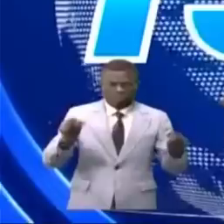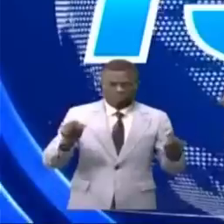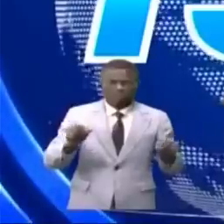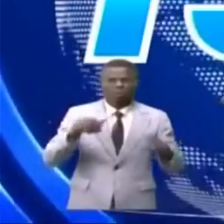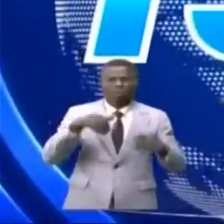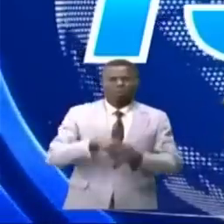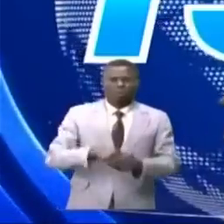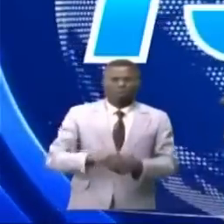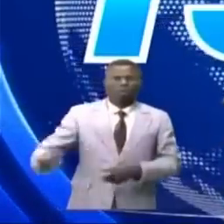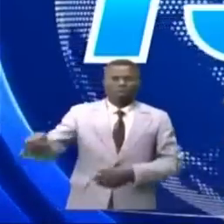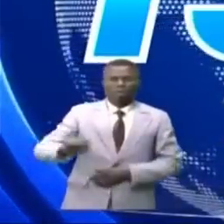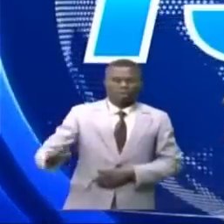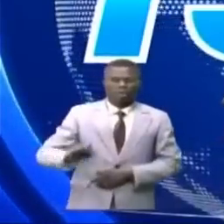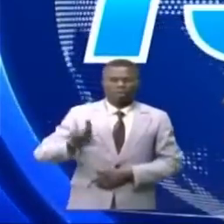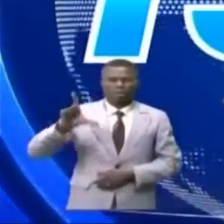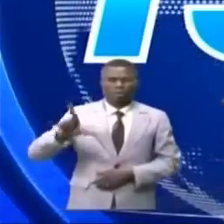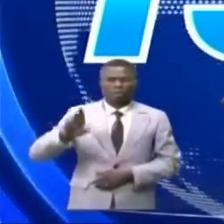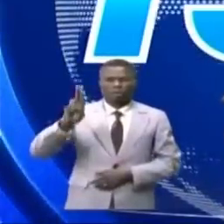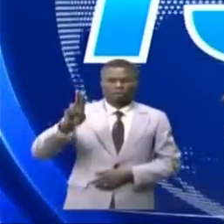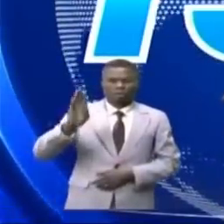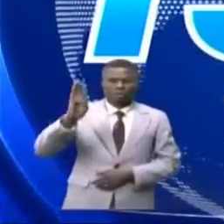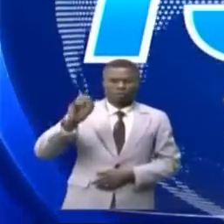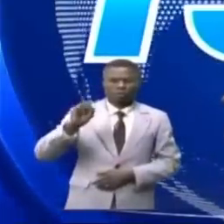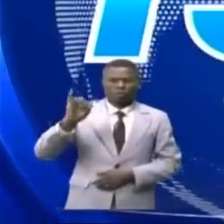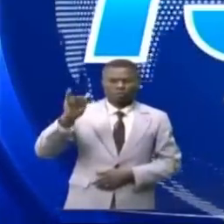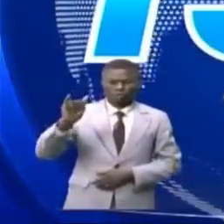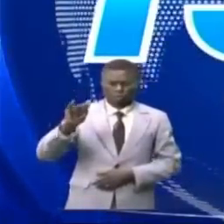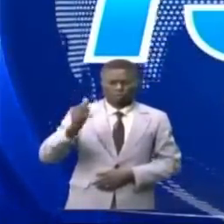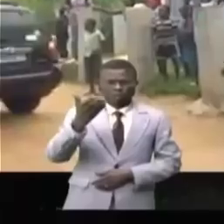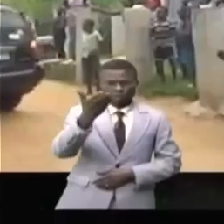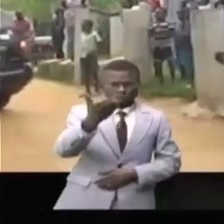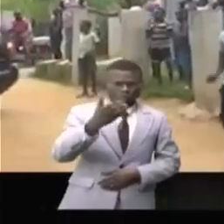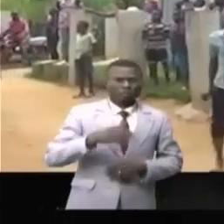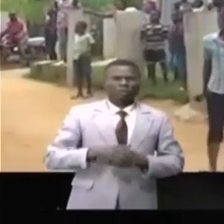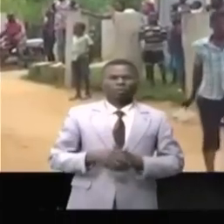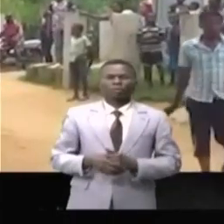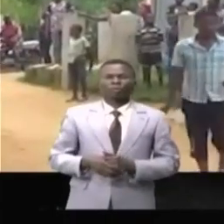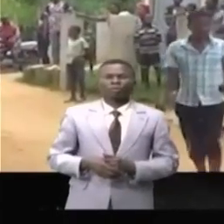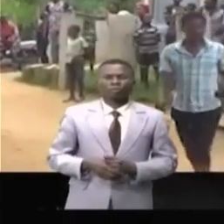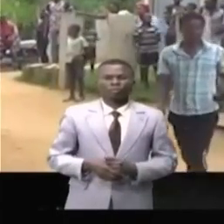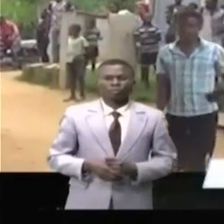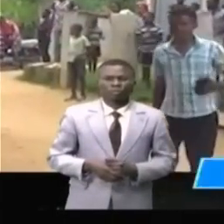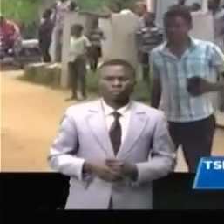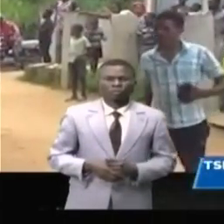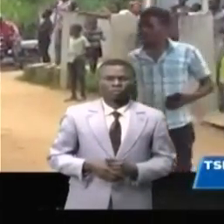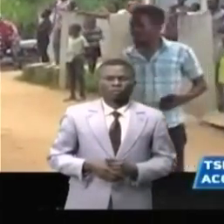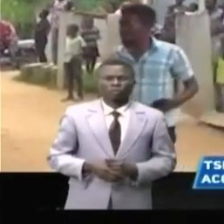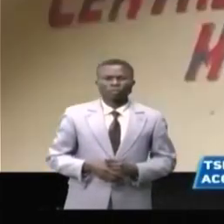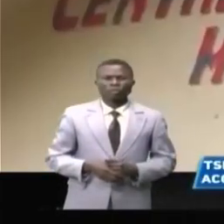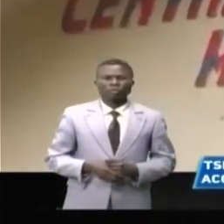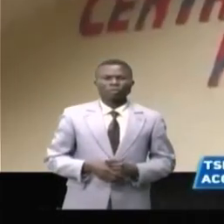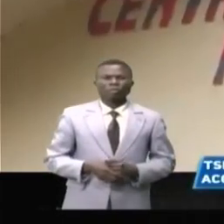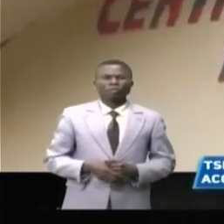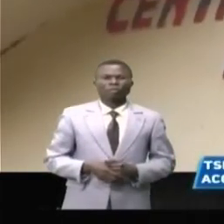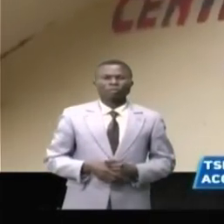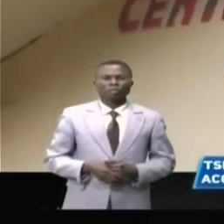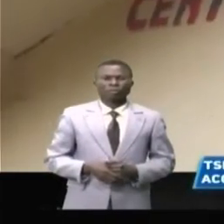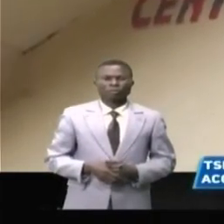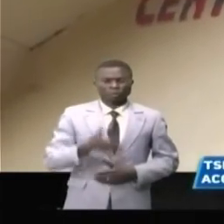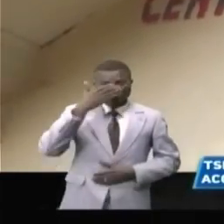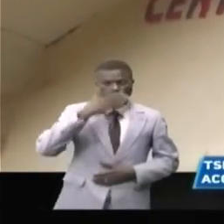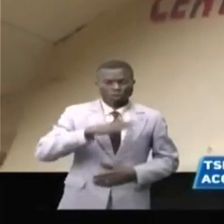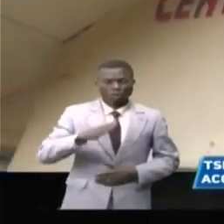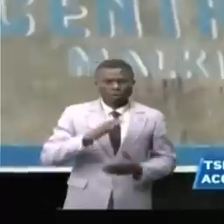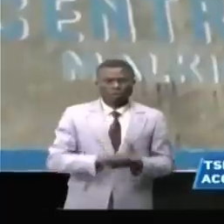Bera, dans la province de la Tshopo. Images et commentaires. Les centres de